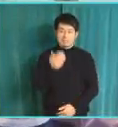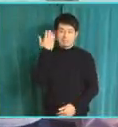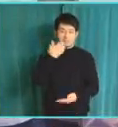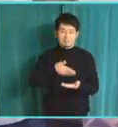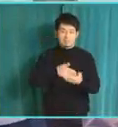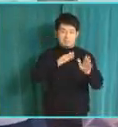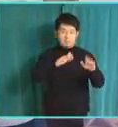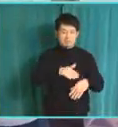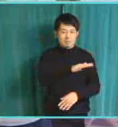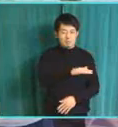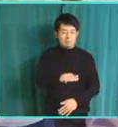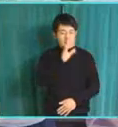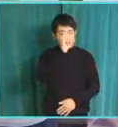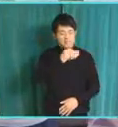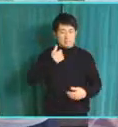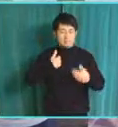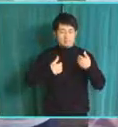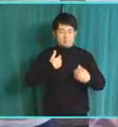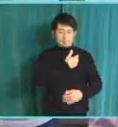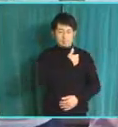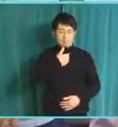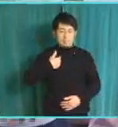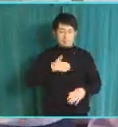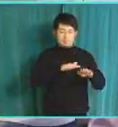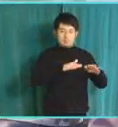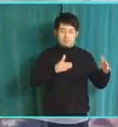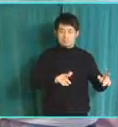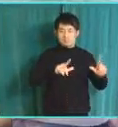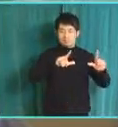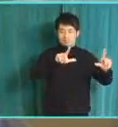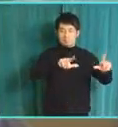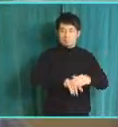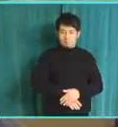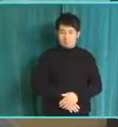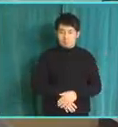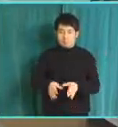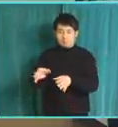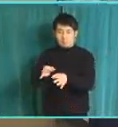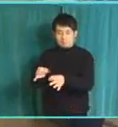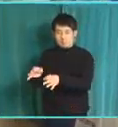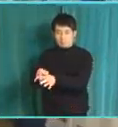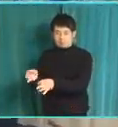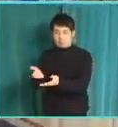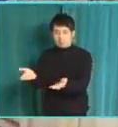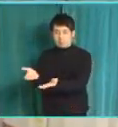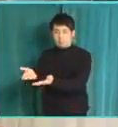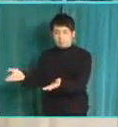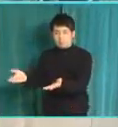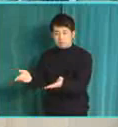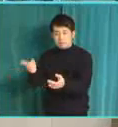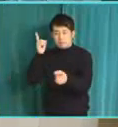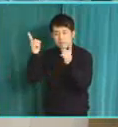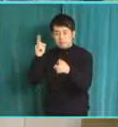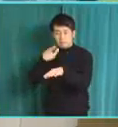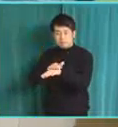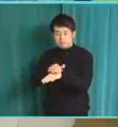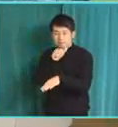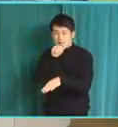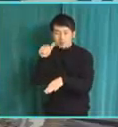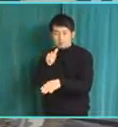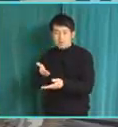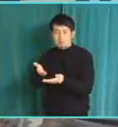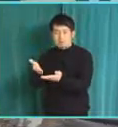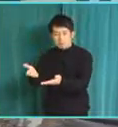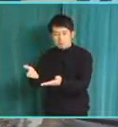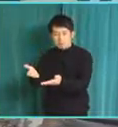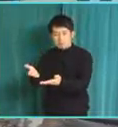ども、子どもが楽しめるようなステージ発表だとか、あとブースではいろんな遊びを提供したりだとか、何かを作ったりだとか、そんな